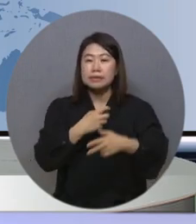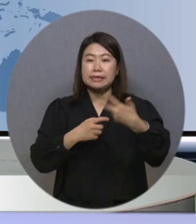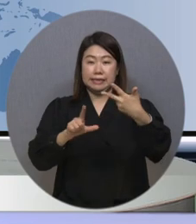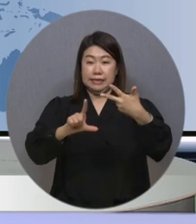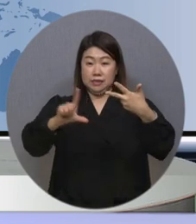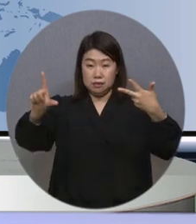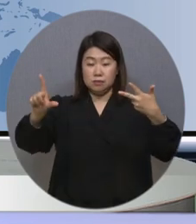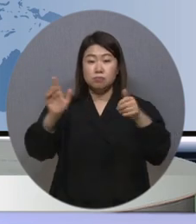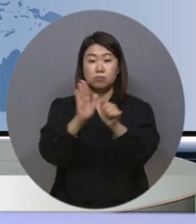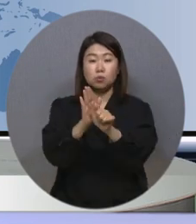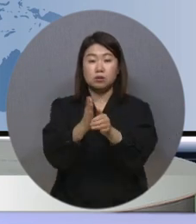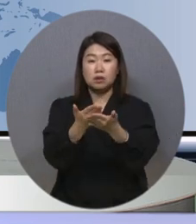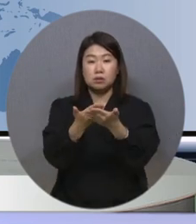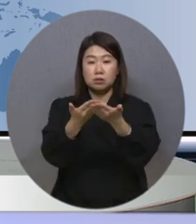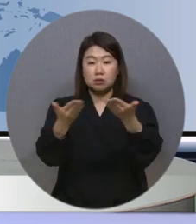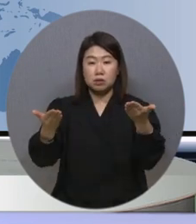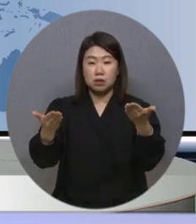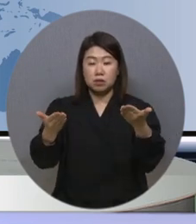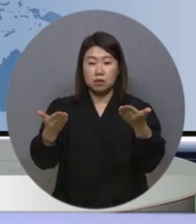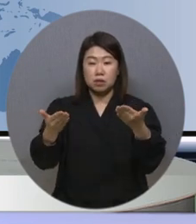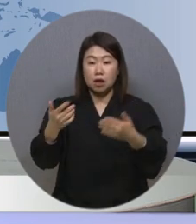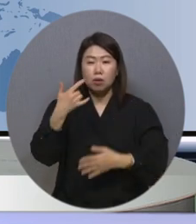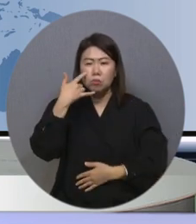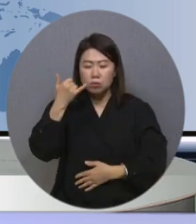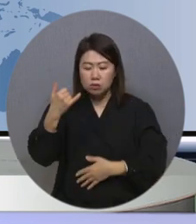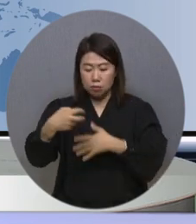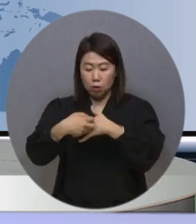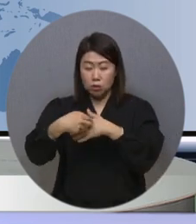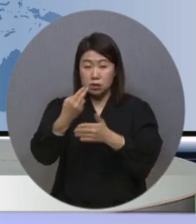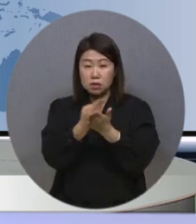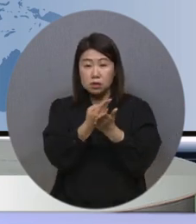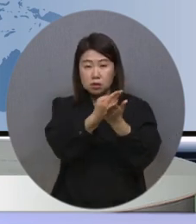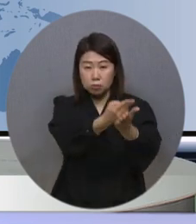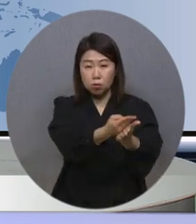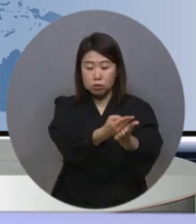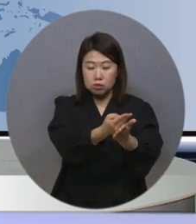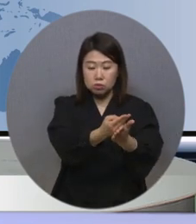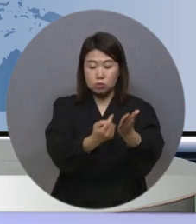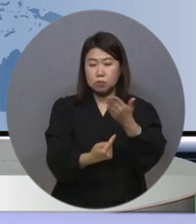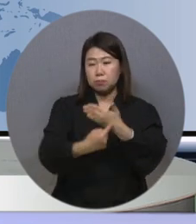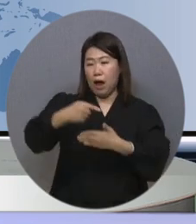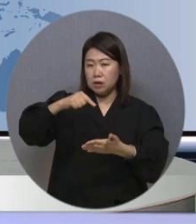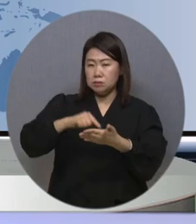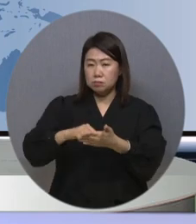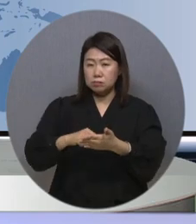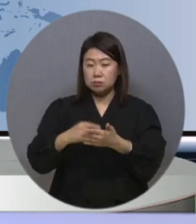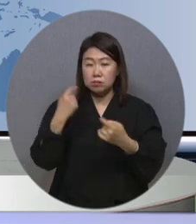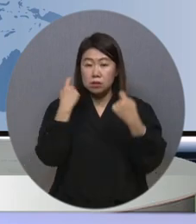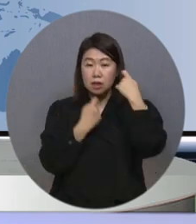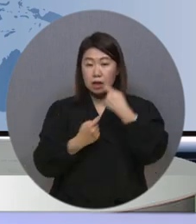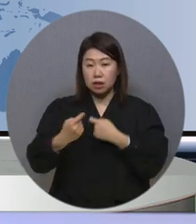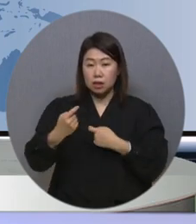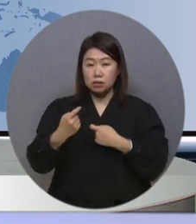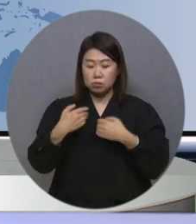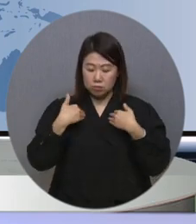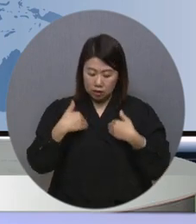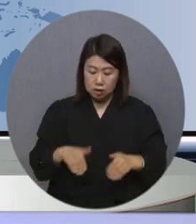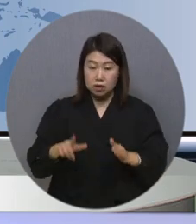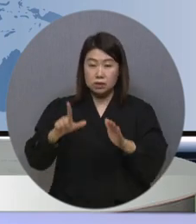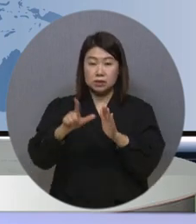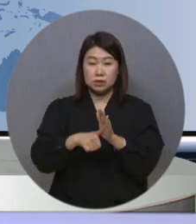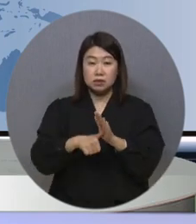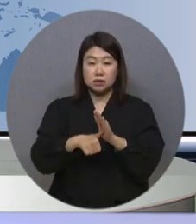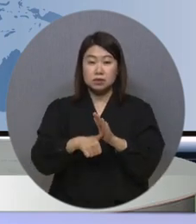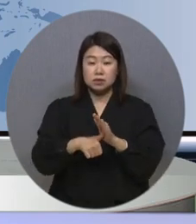합니다. 보호자의 입원이나 경조사, 신체적, 심리적 소진 등 긴급한 상황이 발생했을 때 신청을